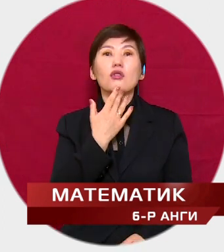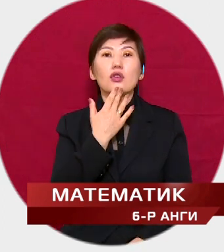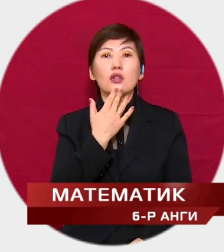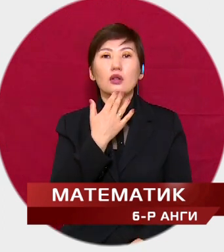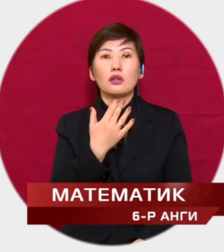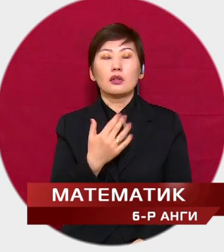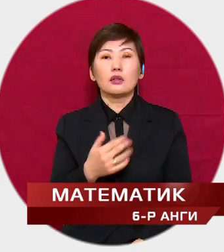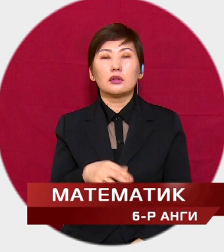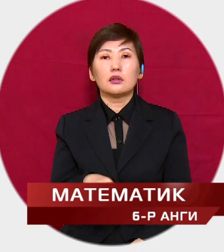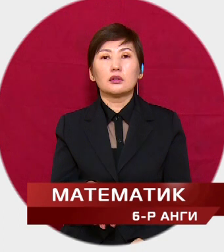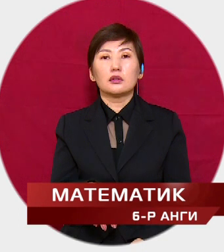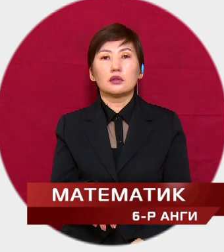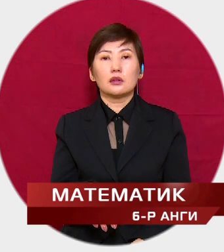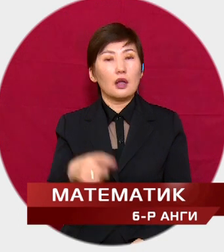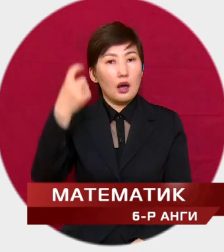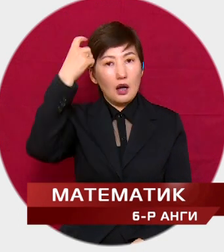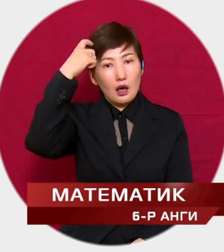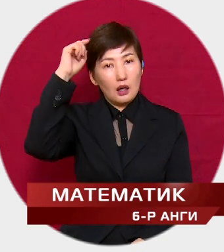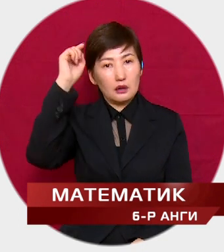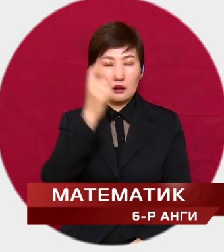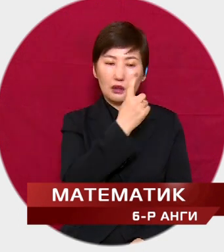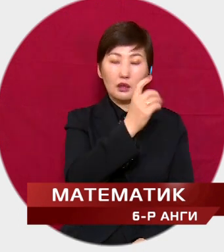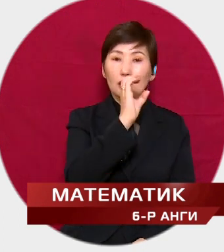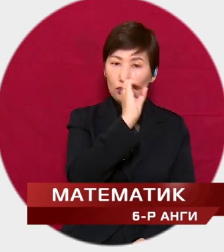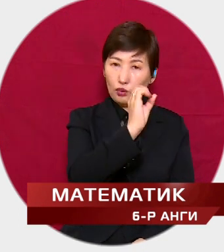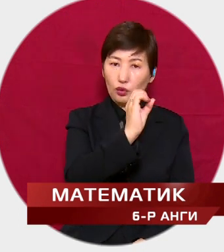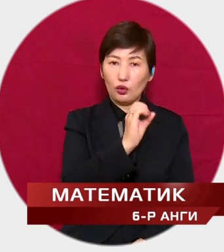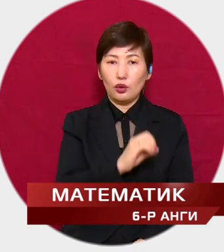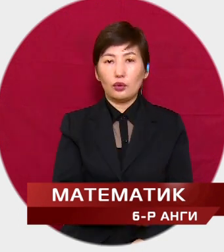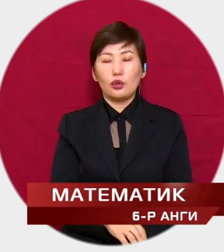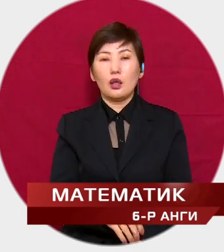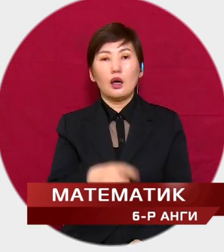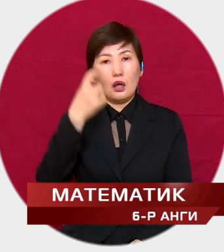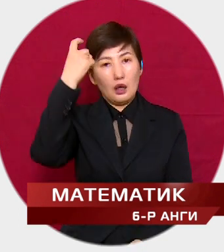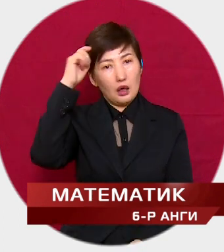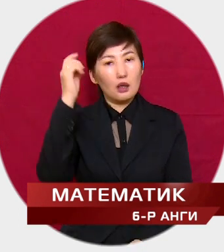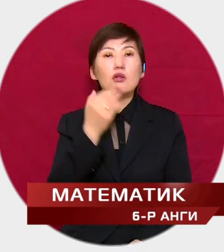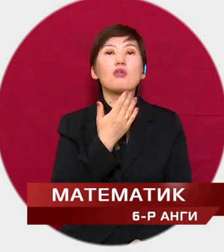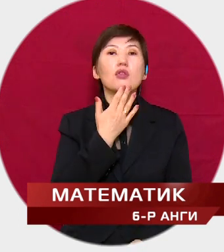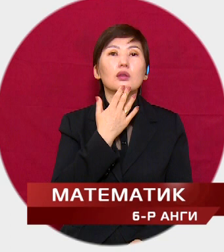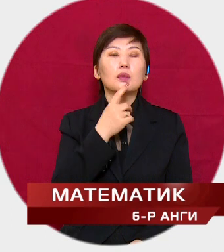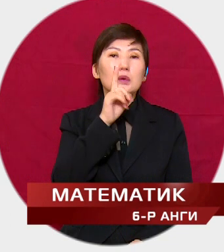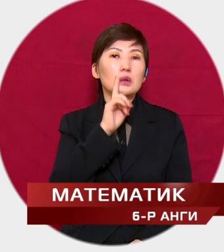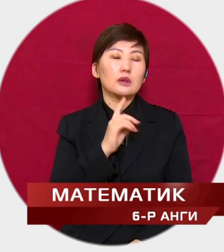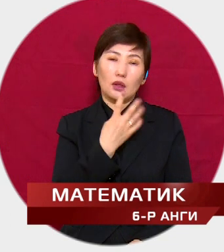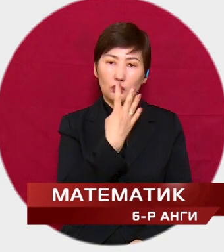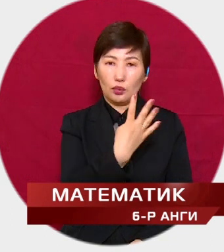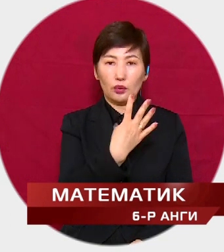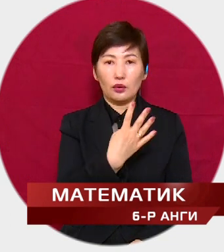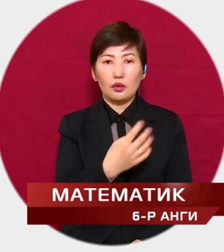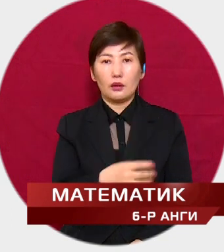бол хар дээр нэг дугуй дүрс байна. А тэгвэл хар өнгөнд дуртай 4 хүүхэд байна гэдэг